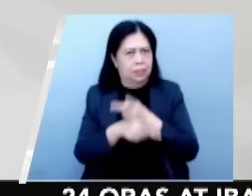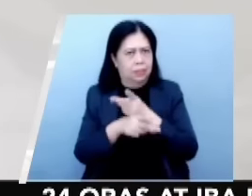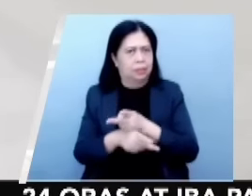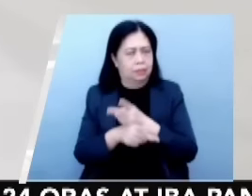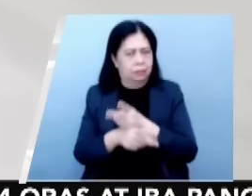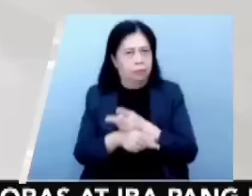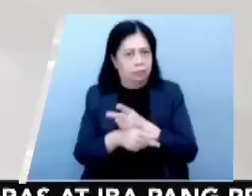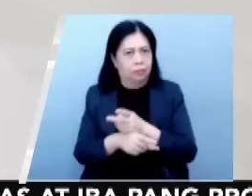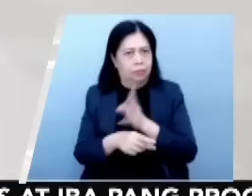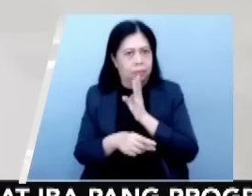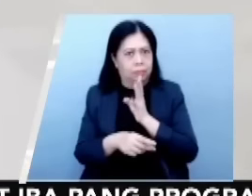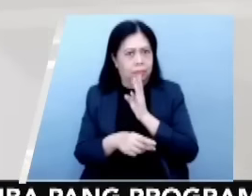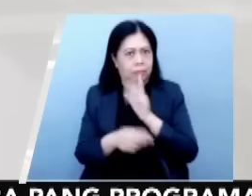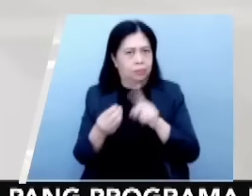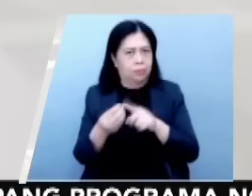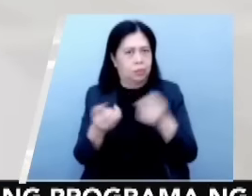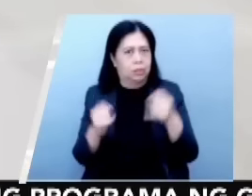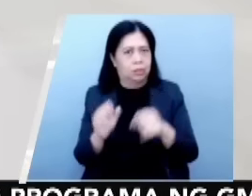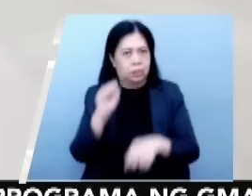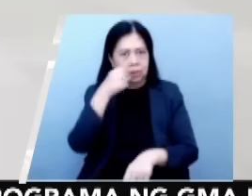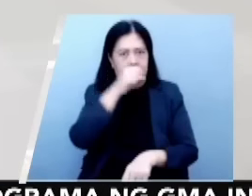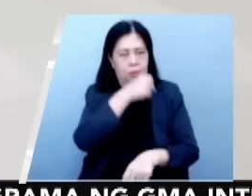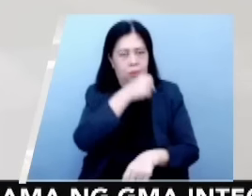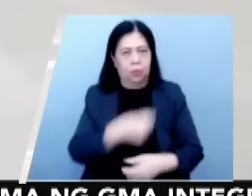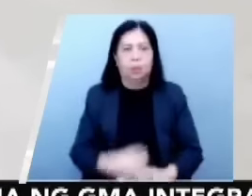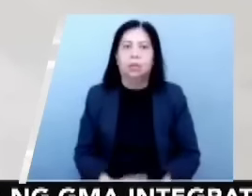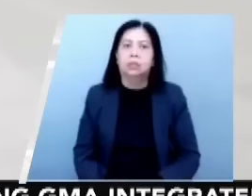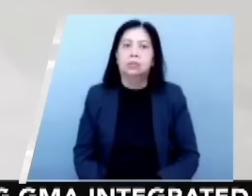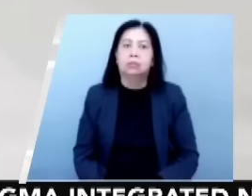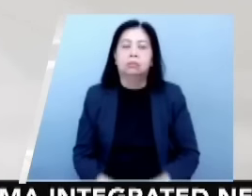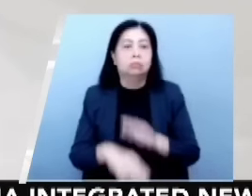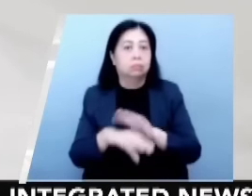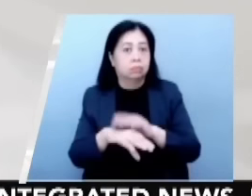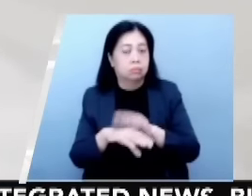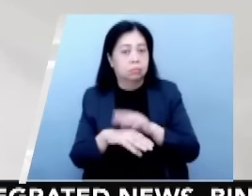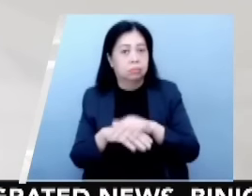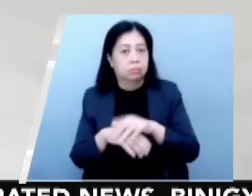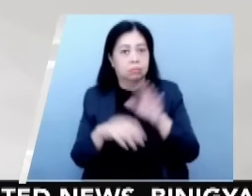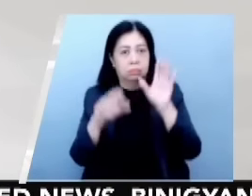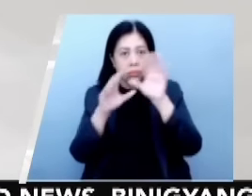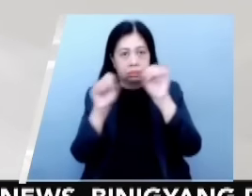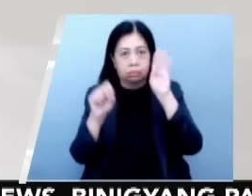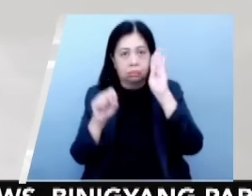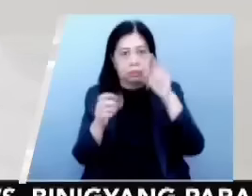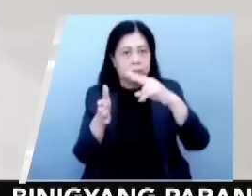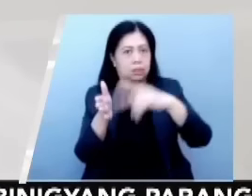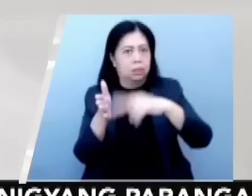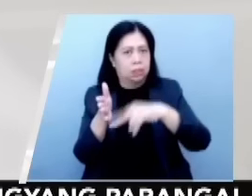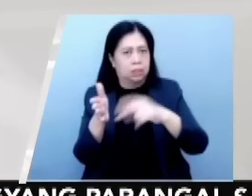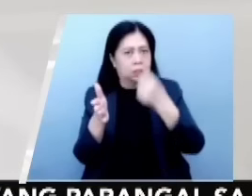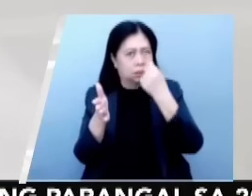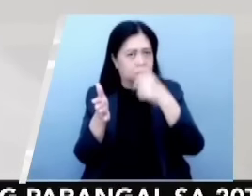sa mga isyu ng Taiwan. Pinayuhan pa niya si Marcos na magbasa at unawain ng tama